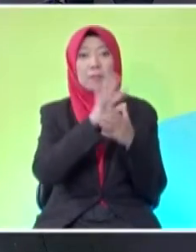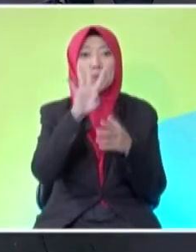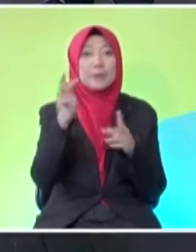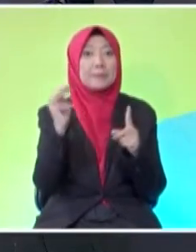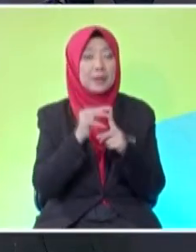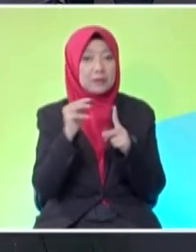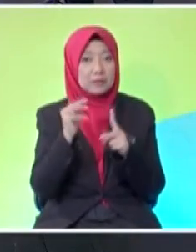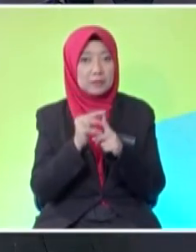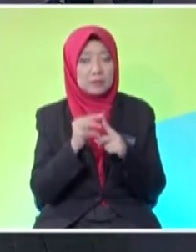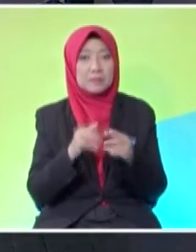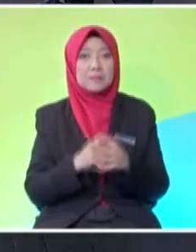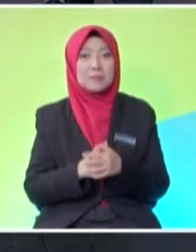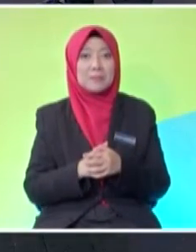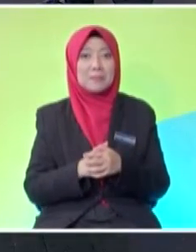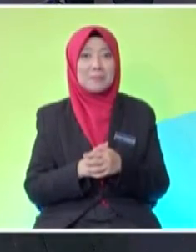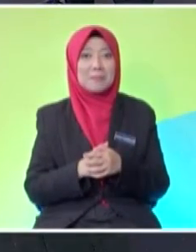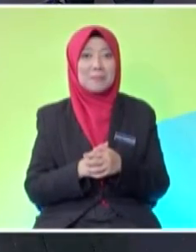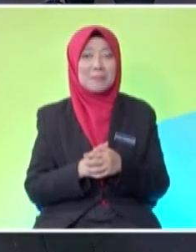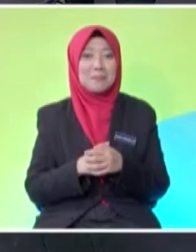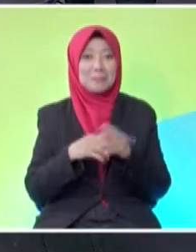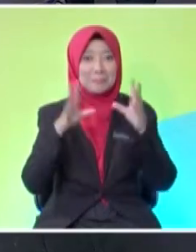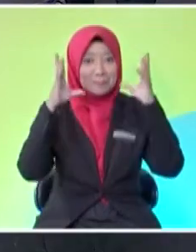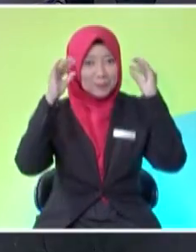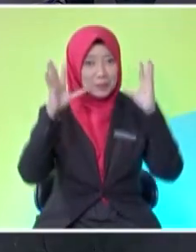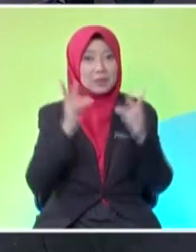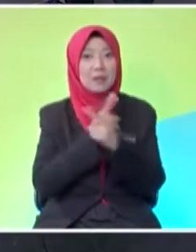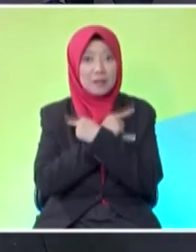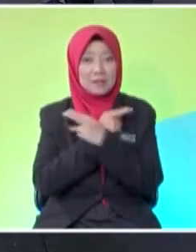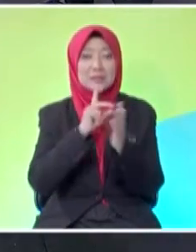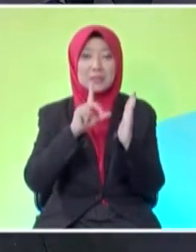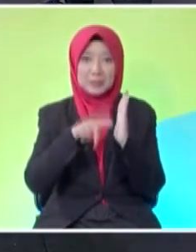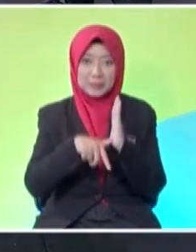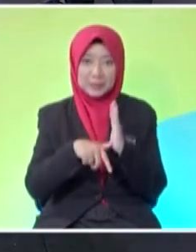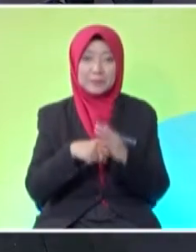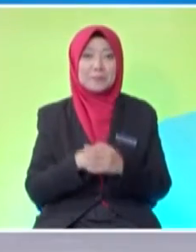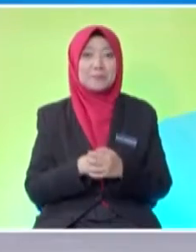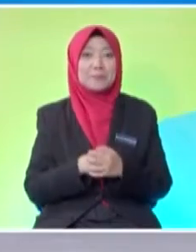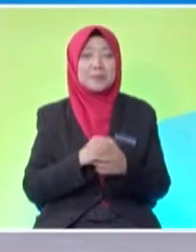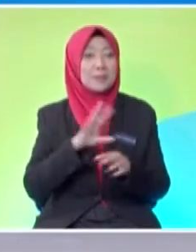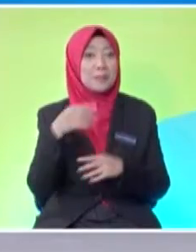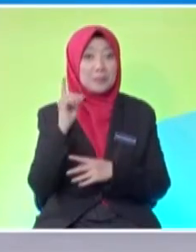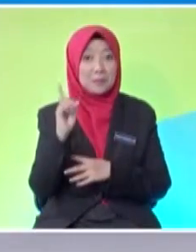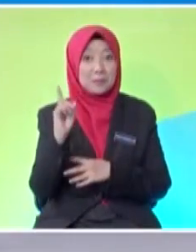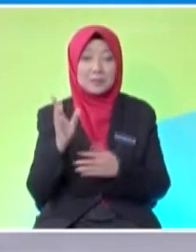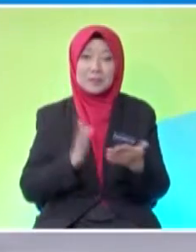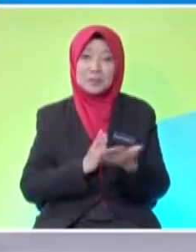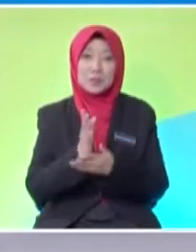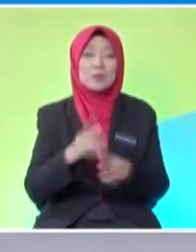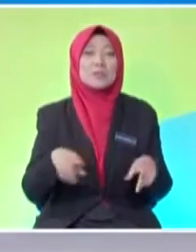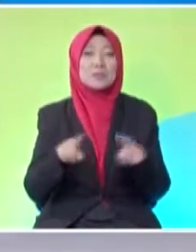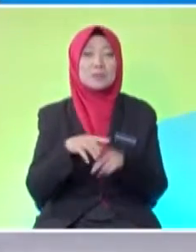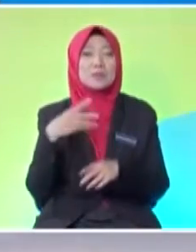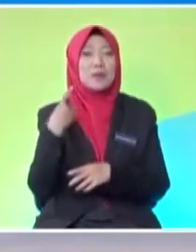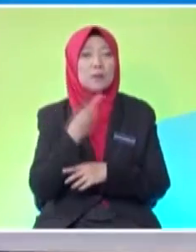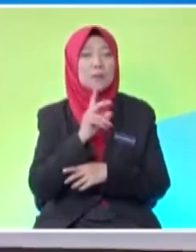untuk anda. Baik Ustaz. Okey. Ustaz pula. Baik cikgu, kita rehat seketika. Sekejap Boleh ke cikgu? Okey, boleh. Baik, jangan ke mana-mana. Teruskan bersama dengan